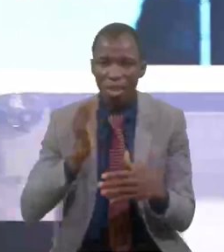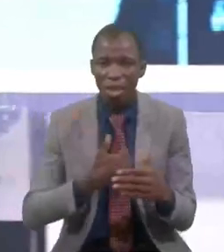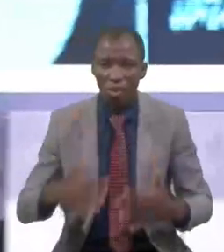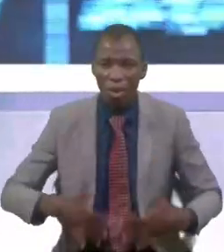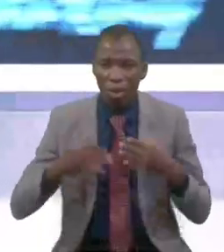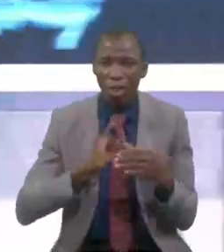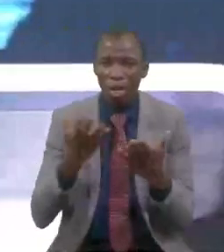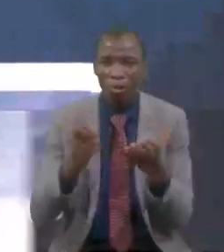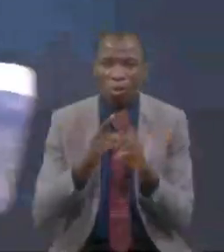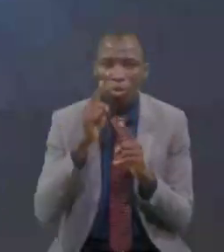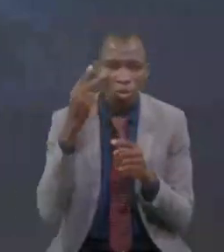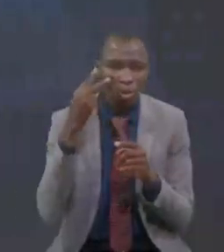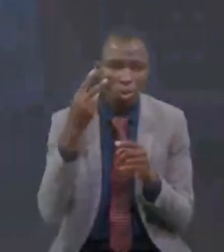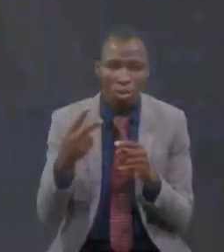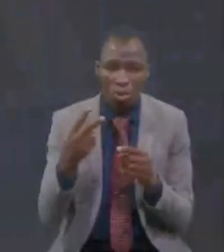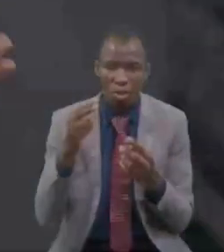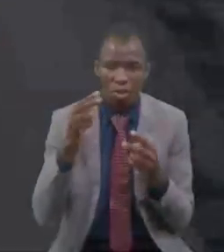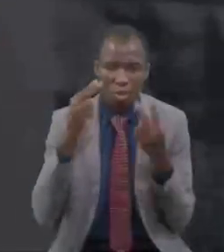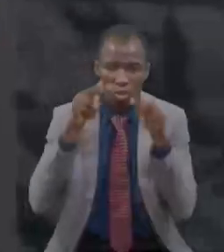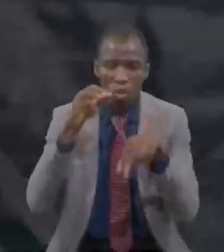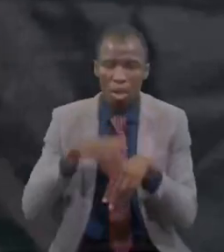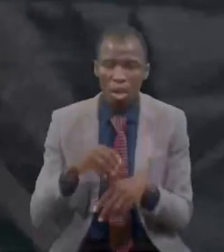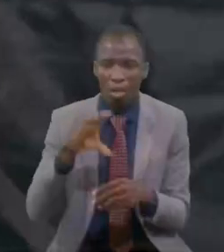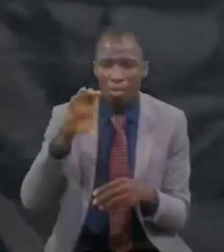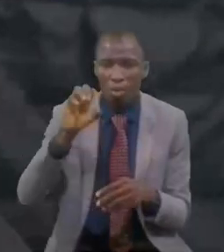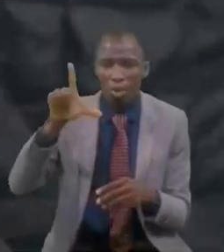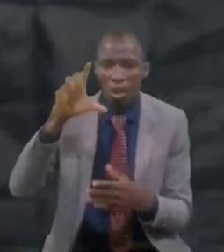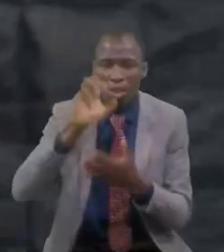transformation dans nos vies allons au